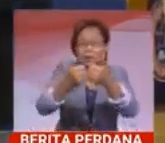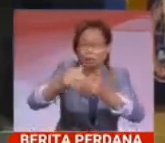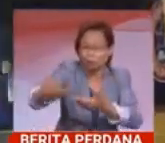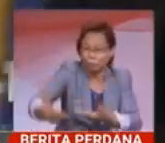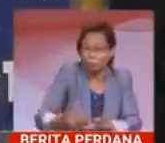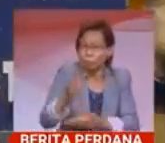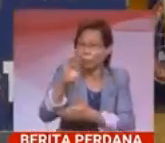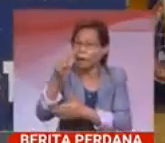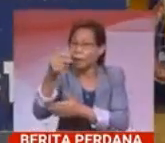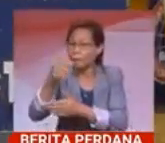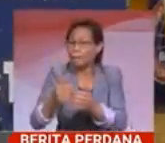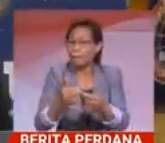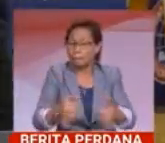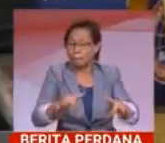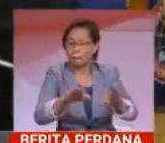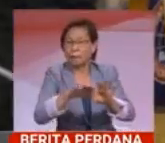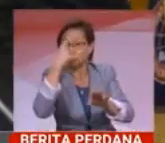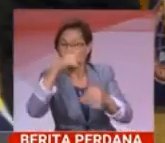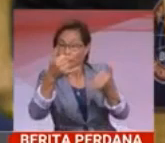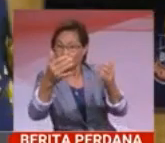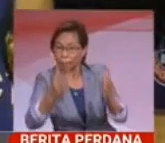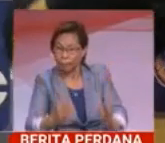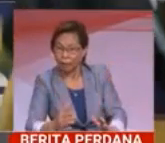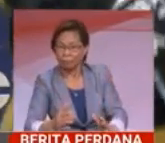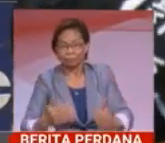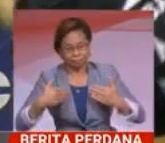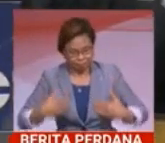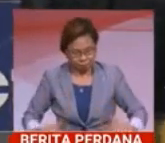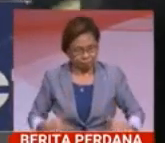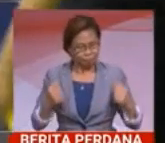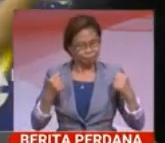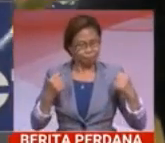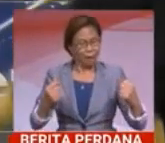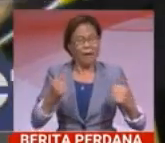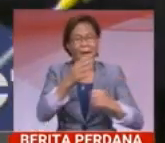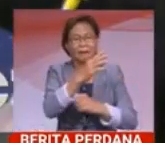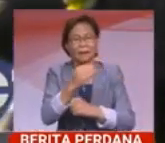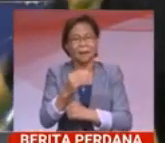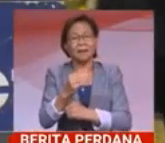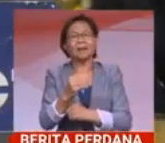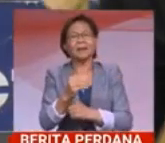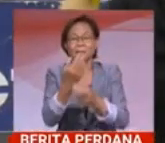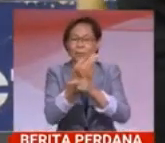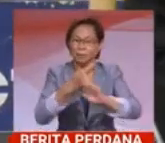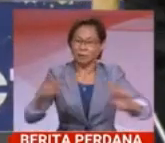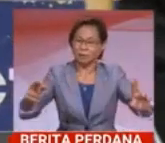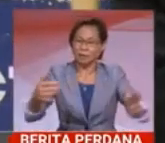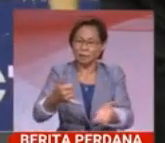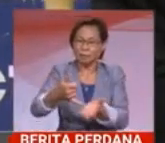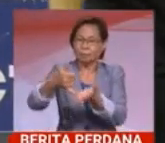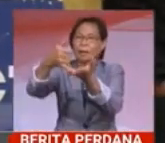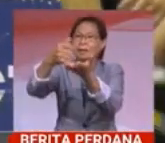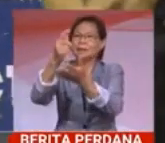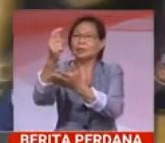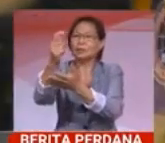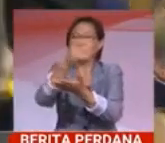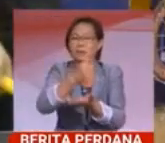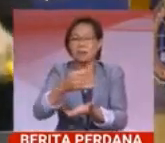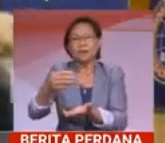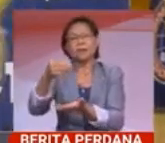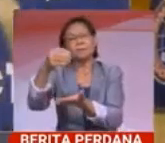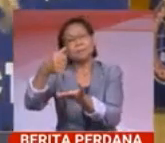biema penting untuk memastikan pemain-pemain berada dalam keadaan terbaik selain sebagai persediaan galih thomas dan